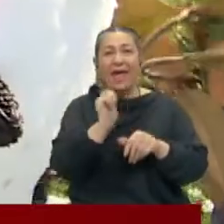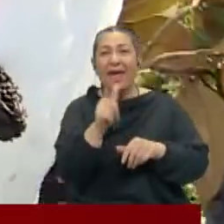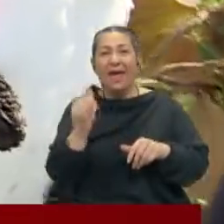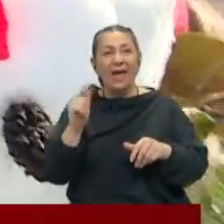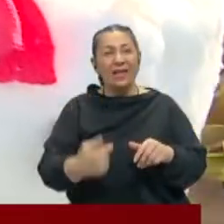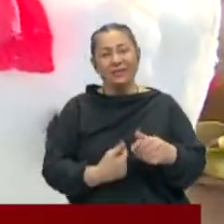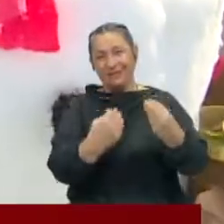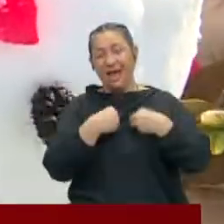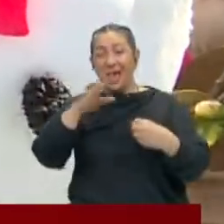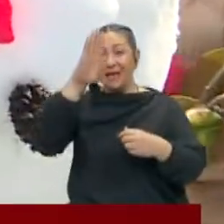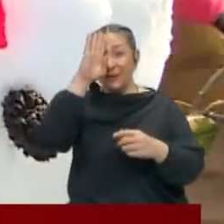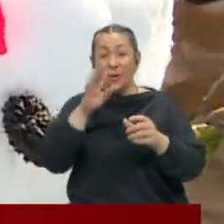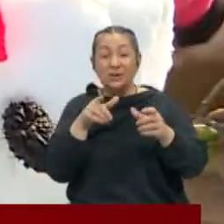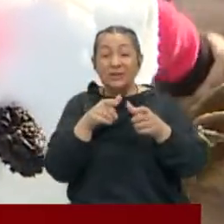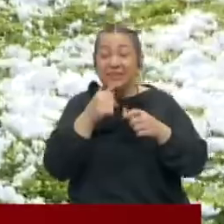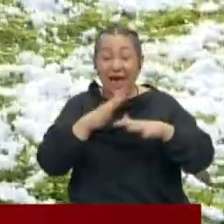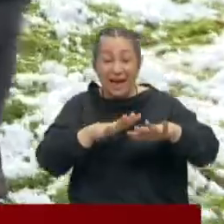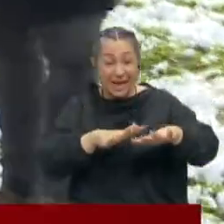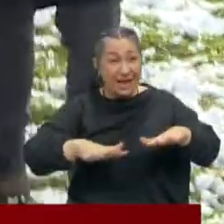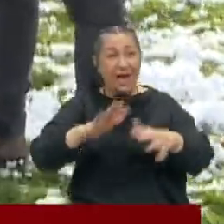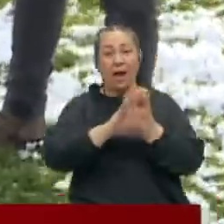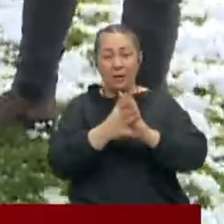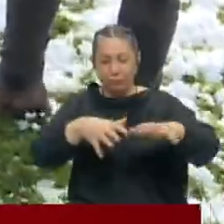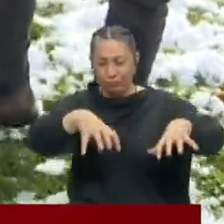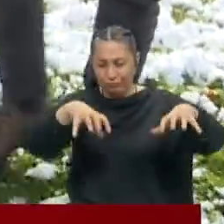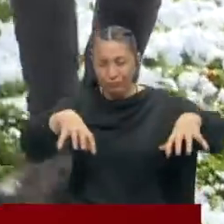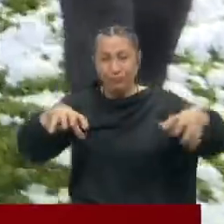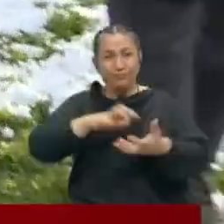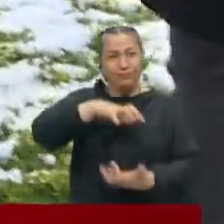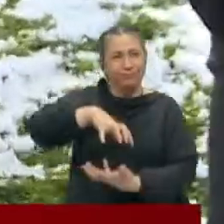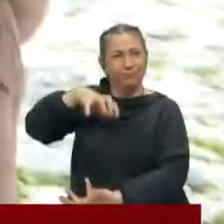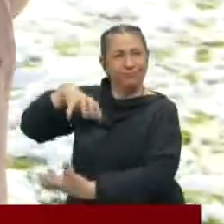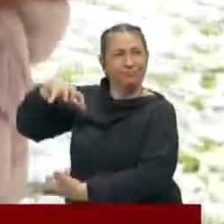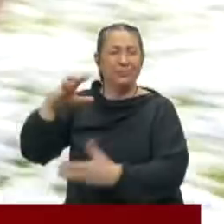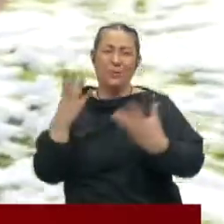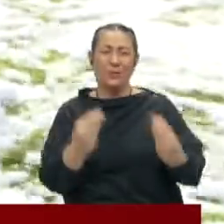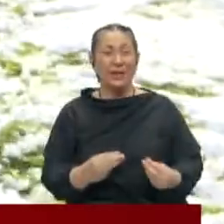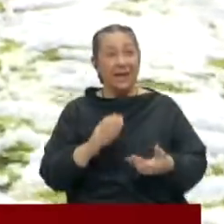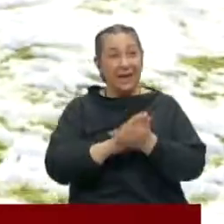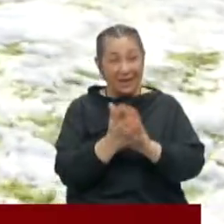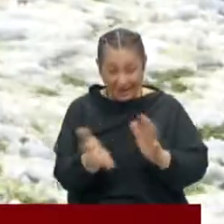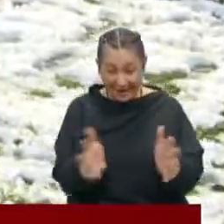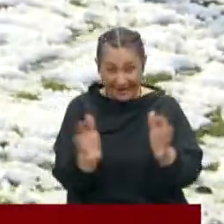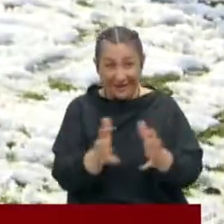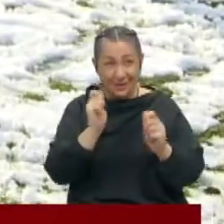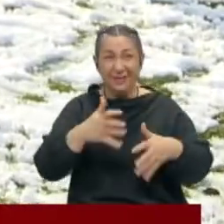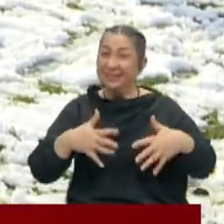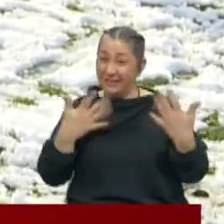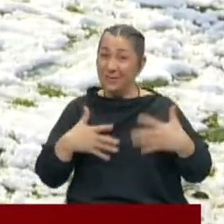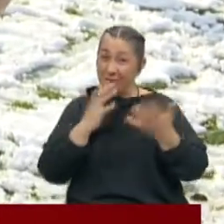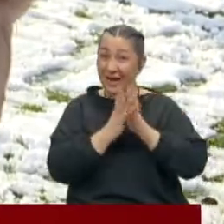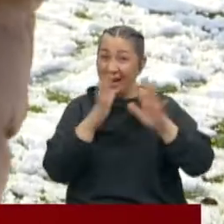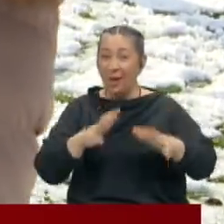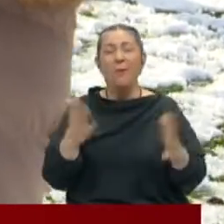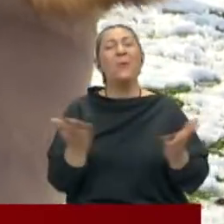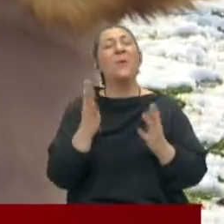hissettirdi. İstanbul'un güney sahili boyunca kardan adamlar sıra sıra dizildi. Kardan adam mı yapıyorsunuz? Evet. Sevindiniz mi kar